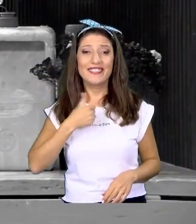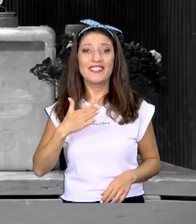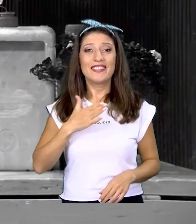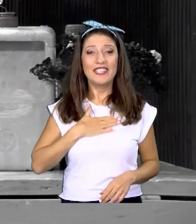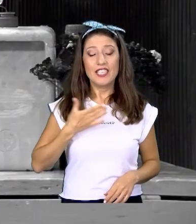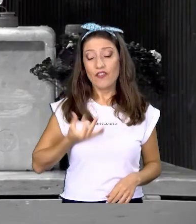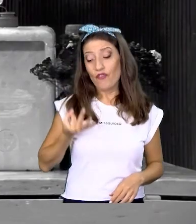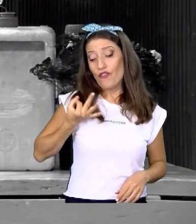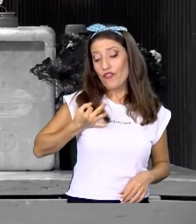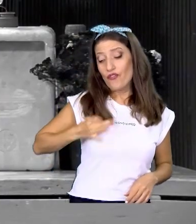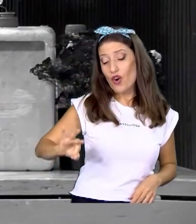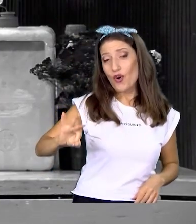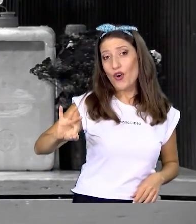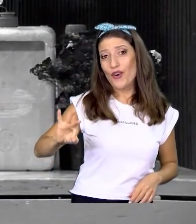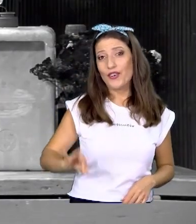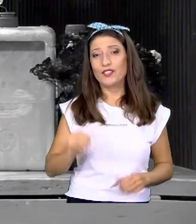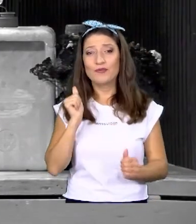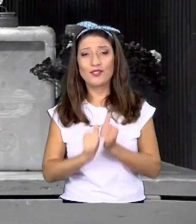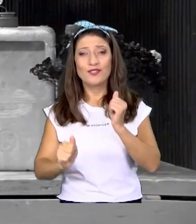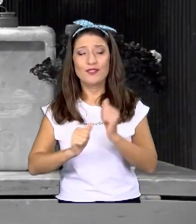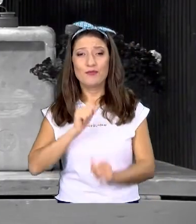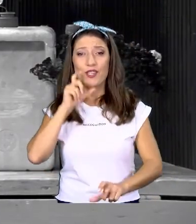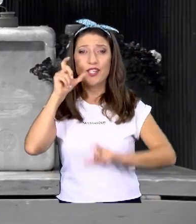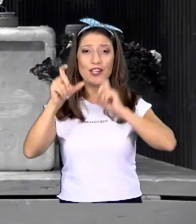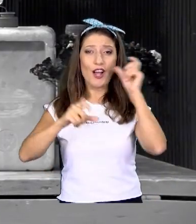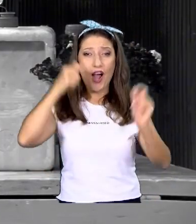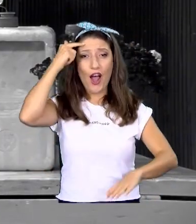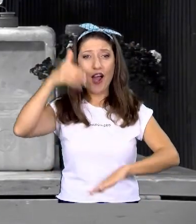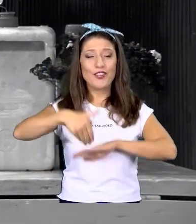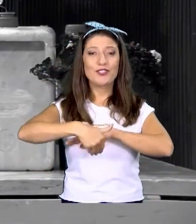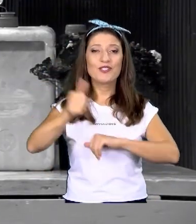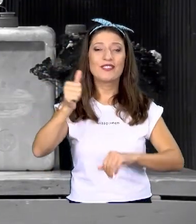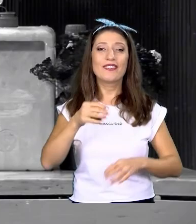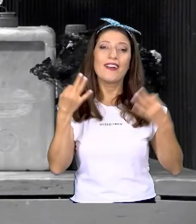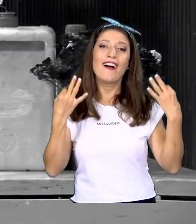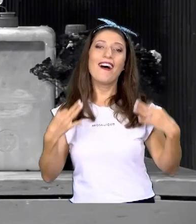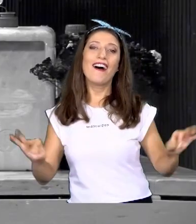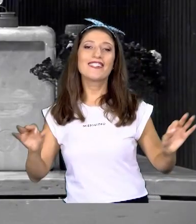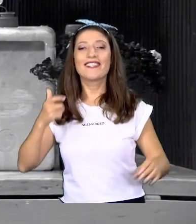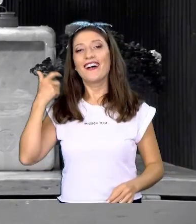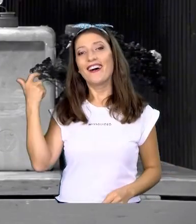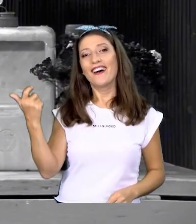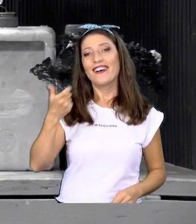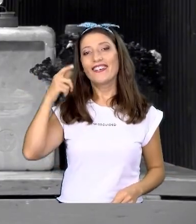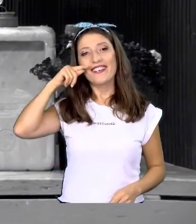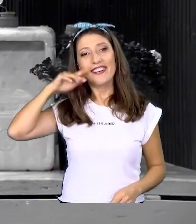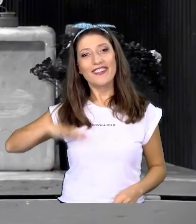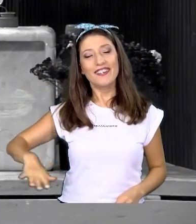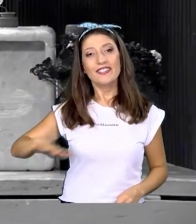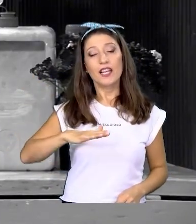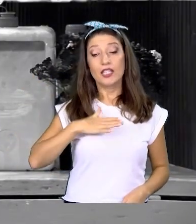դար, իր որդիքը արդ կանչում է ազատ